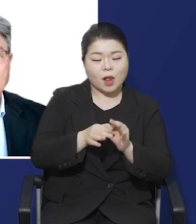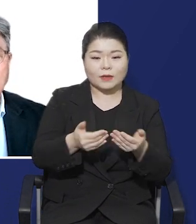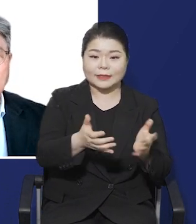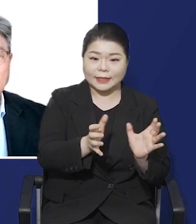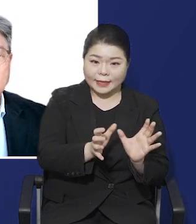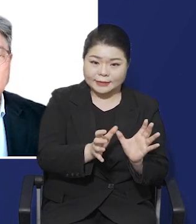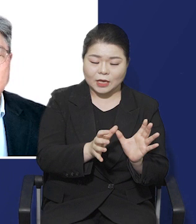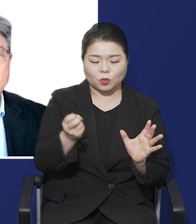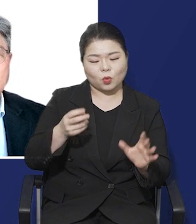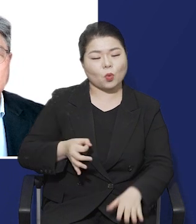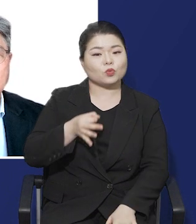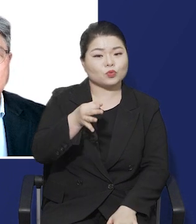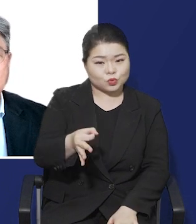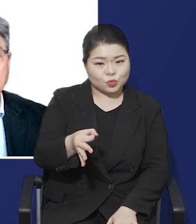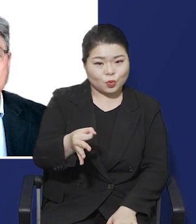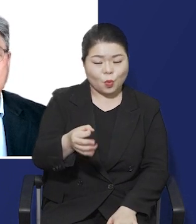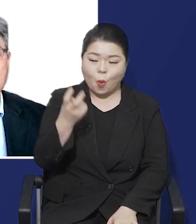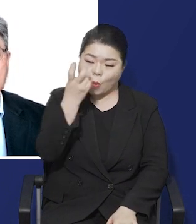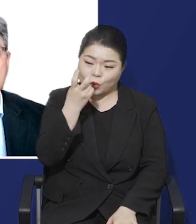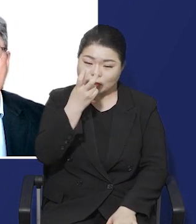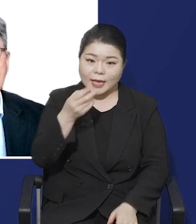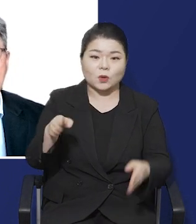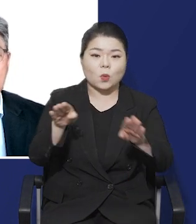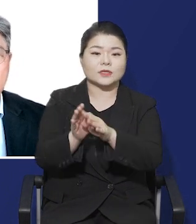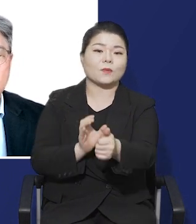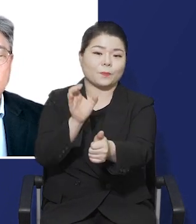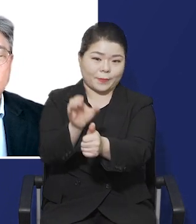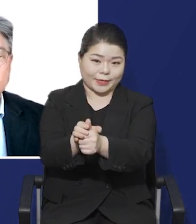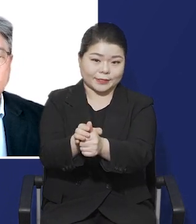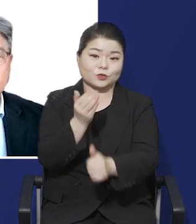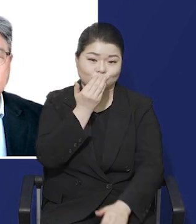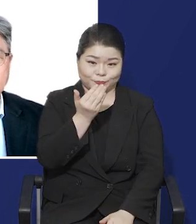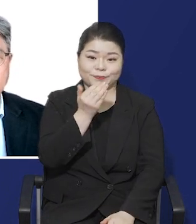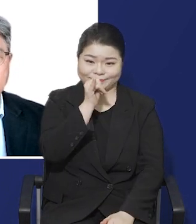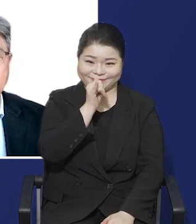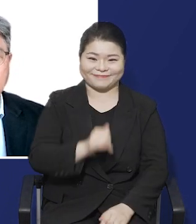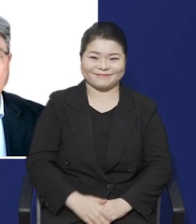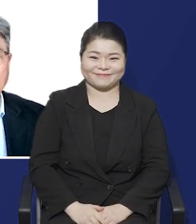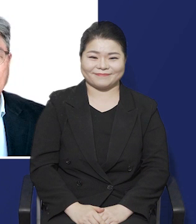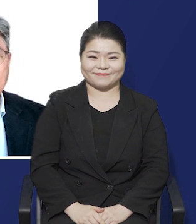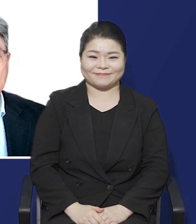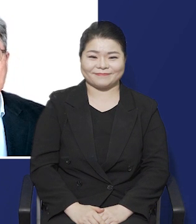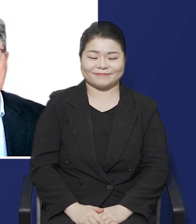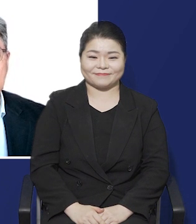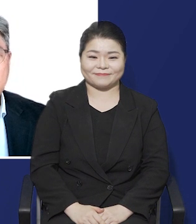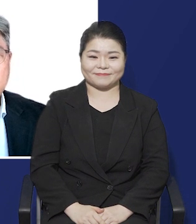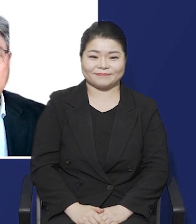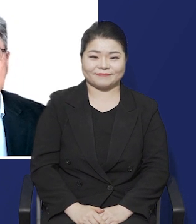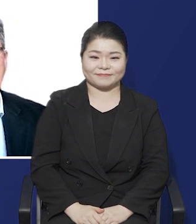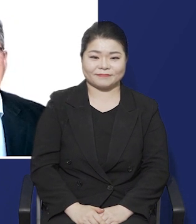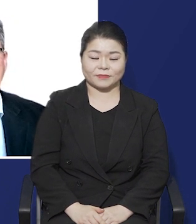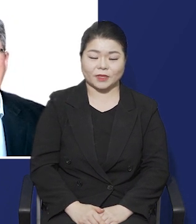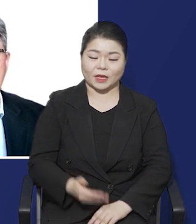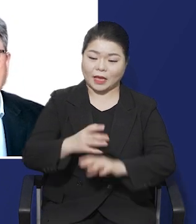발생하지만은 국제 리서치 기관 등에 의뢰해서 조사하는 위탁 조사 방법이 있습니다. 또 다른 방법으로는